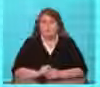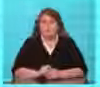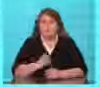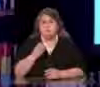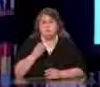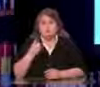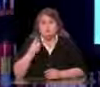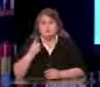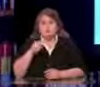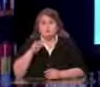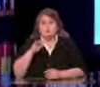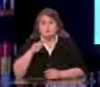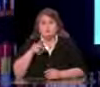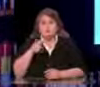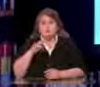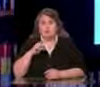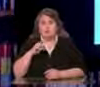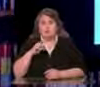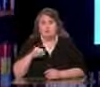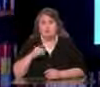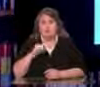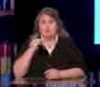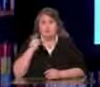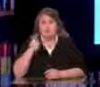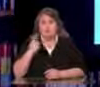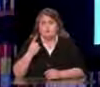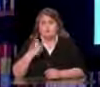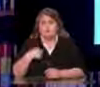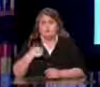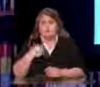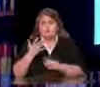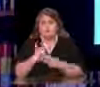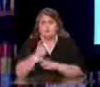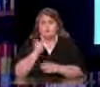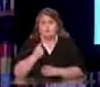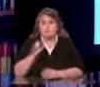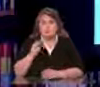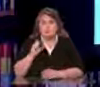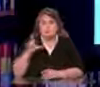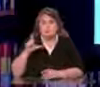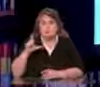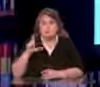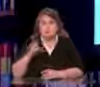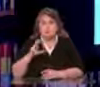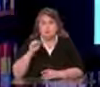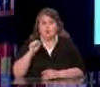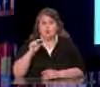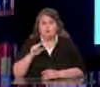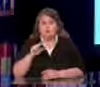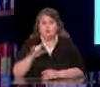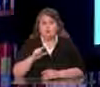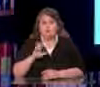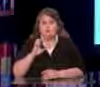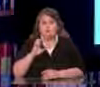Еще один тип гамет. F1. У нас получается А большое, А маленькое,